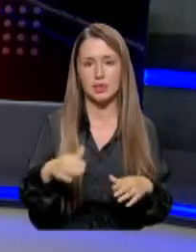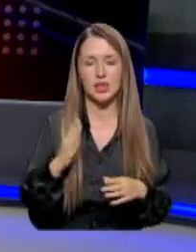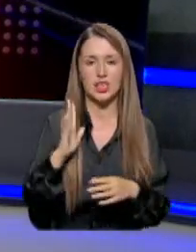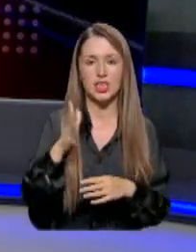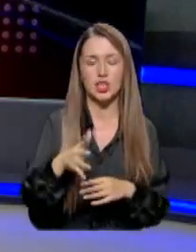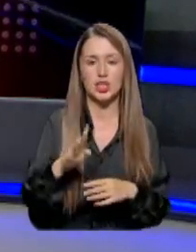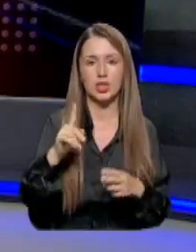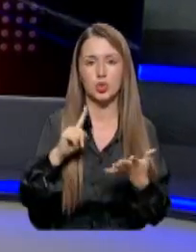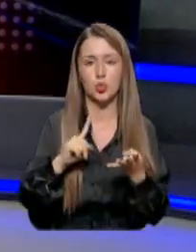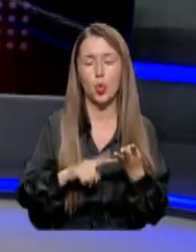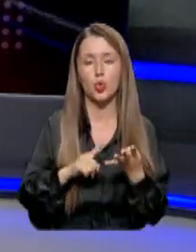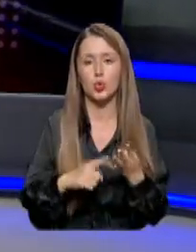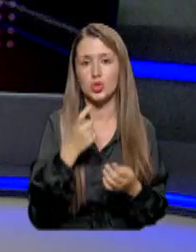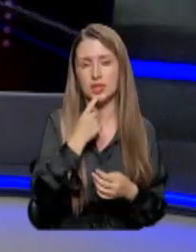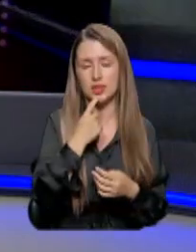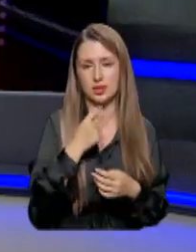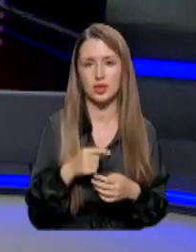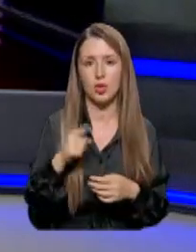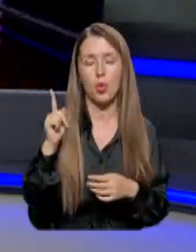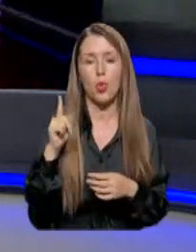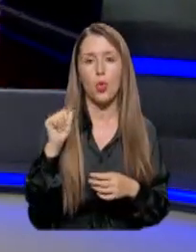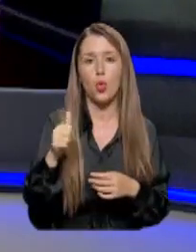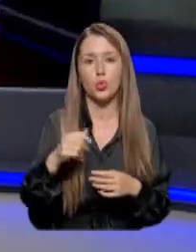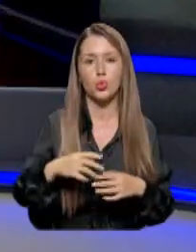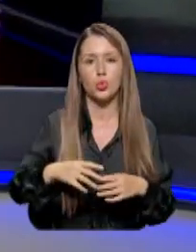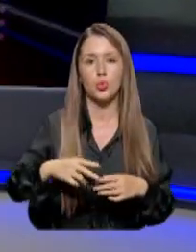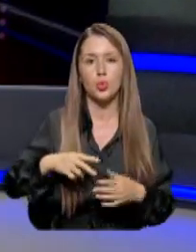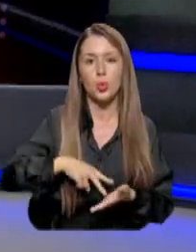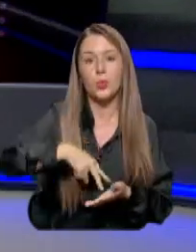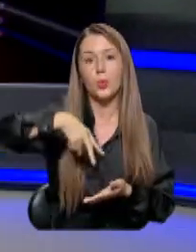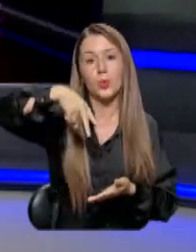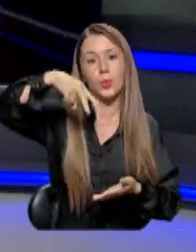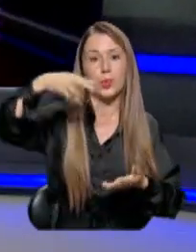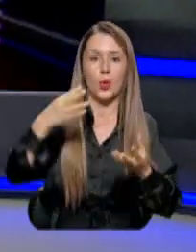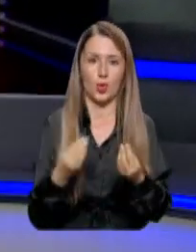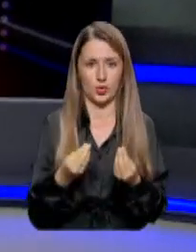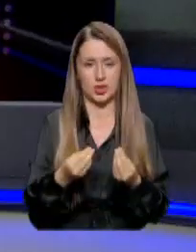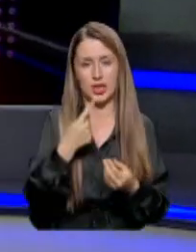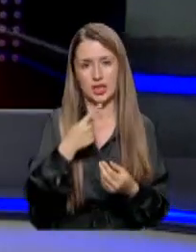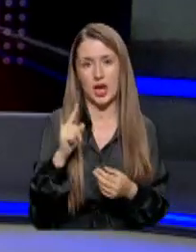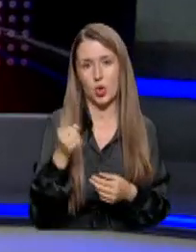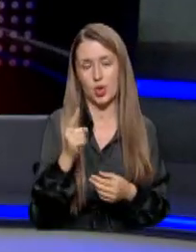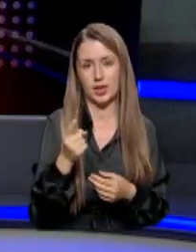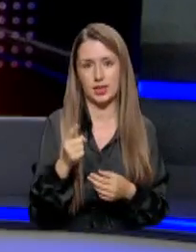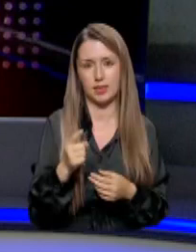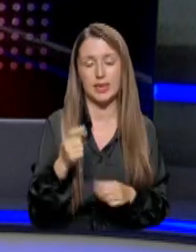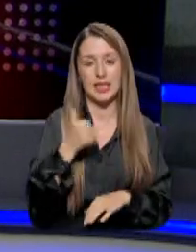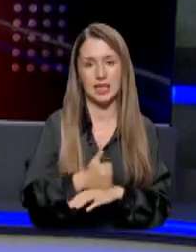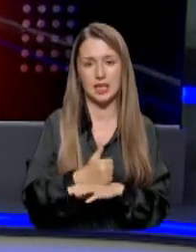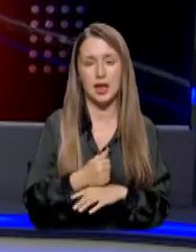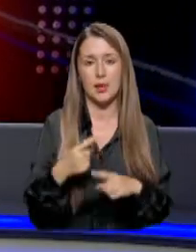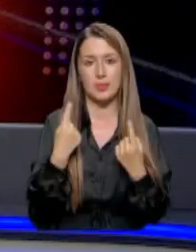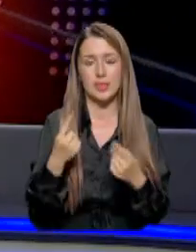de 4. yıl dönümü. O gün şahlanacağız, uçacağız, ayağımız yerden kesilecek diyen yönetim, iktidar,